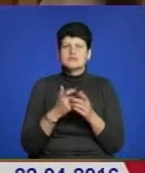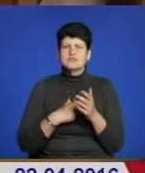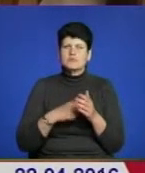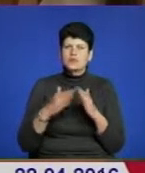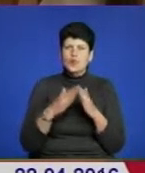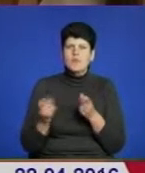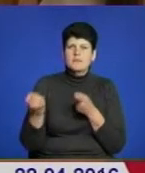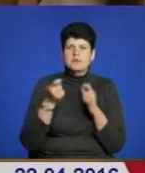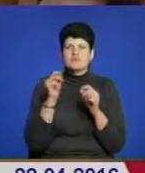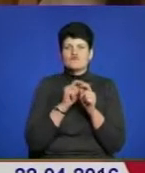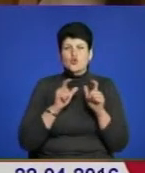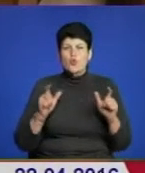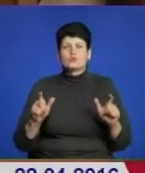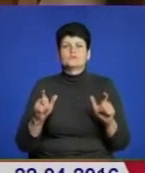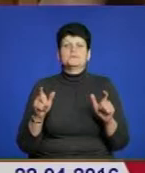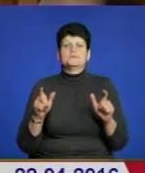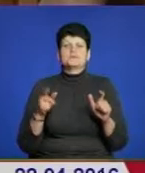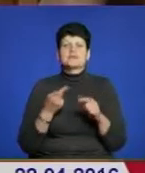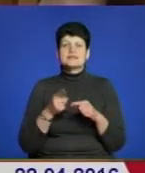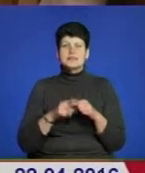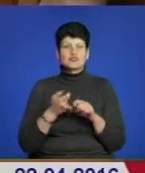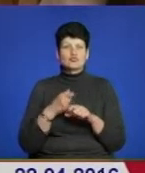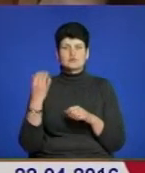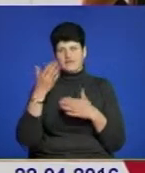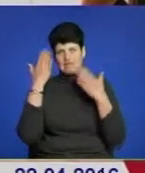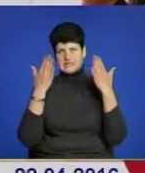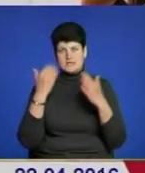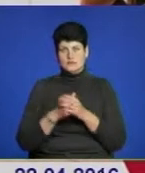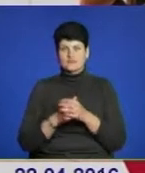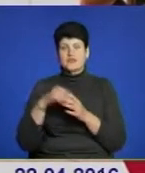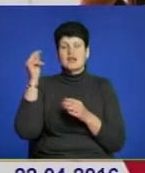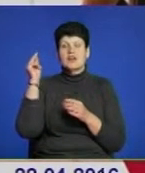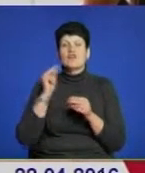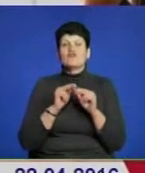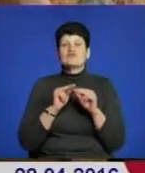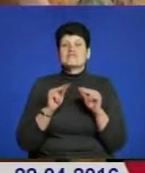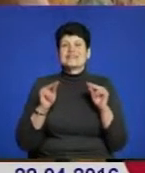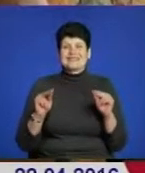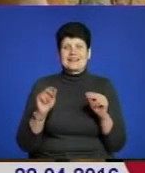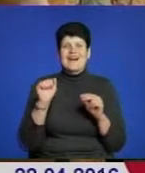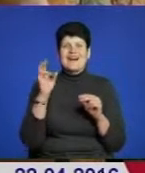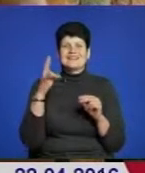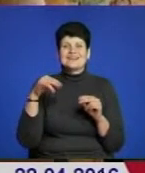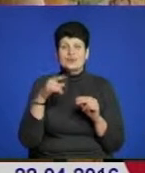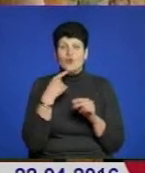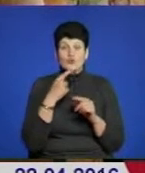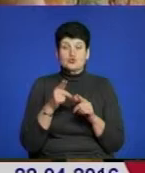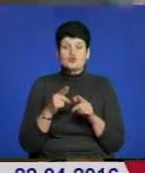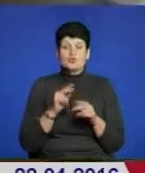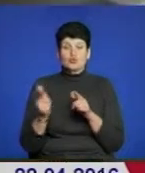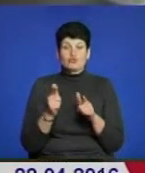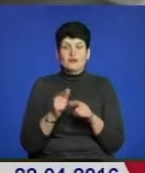потім приносити до школи. Це насправді дуже весело. Вчителька Андріана розповідає, що готуючи ученицю до